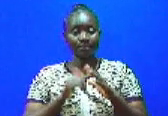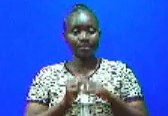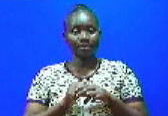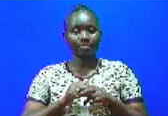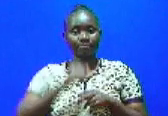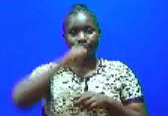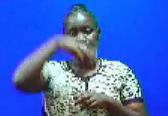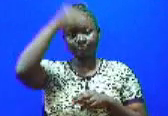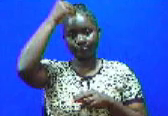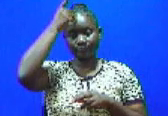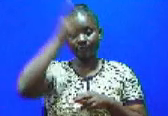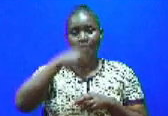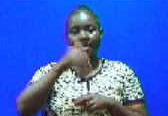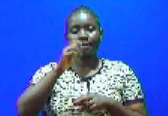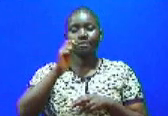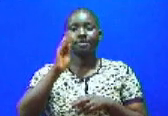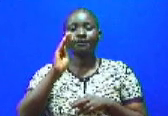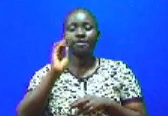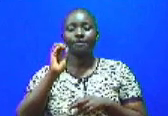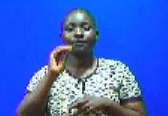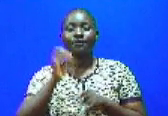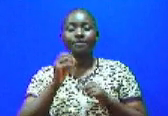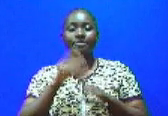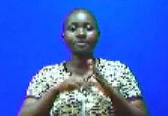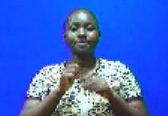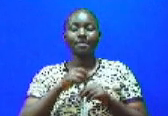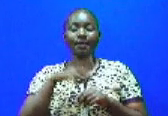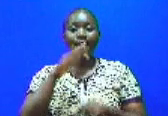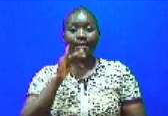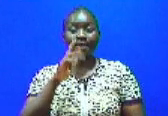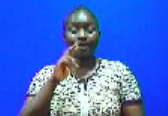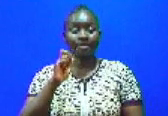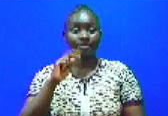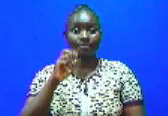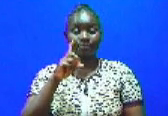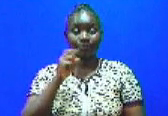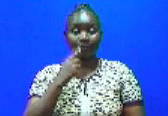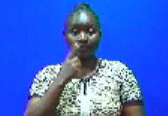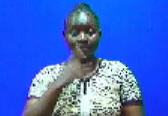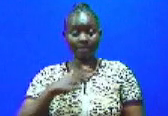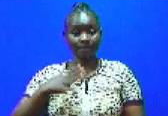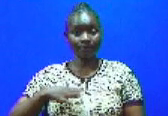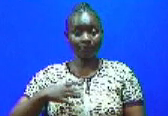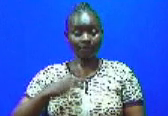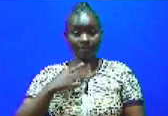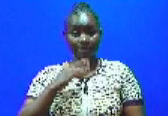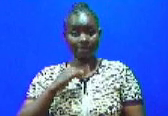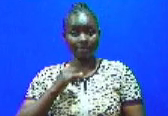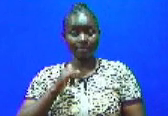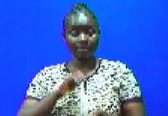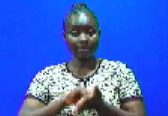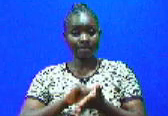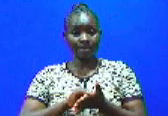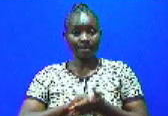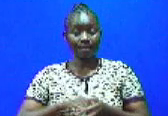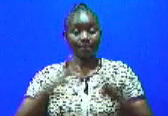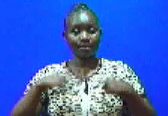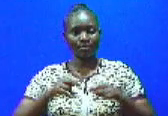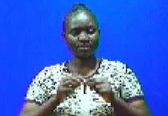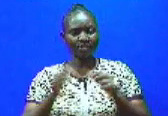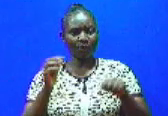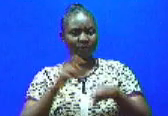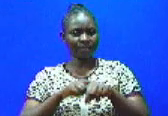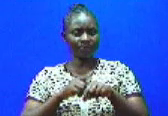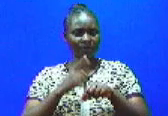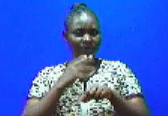gatebo ewa nukye kutoka asesa application ya randa se wodi ya nyako ya kule ngana menjibe nseme ini wati ya wuna heba aliju ase kegetambe nige kote beka na